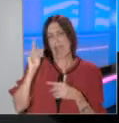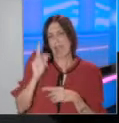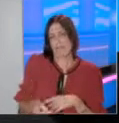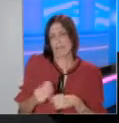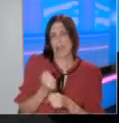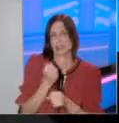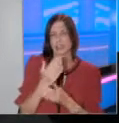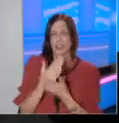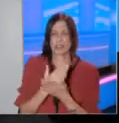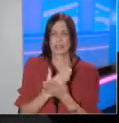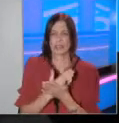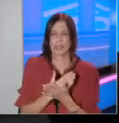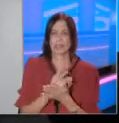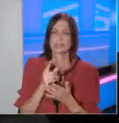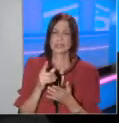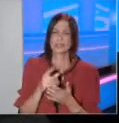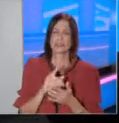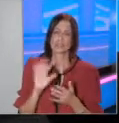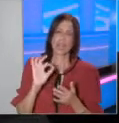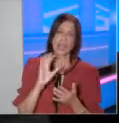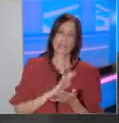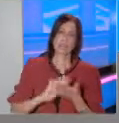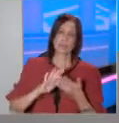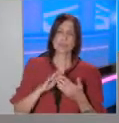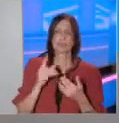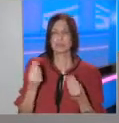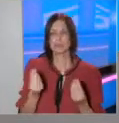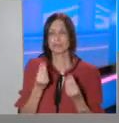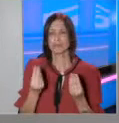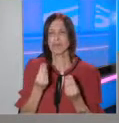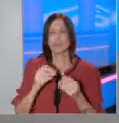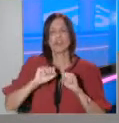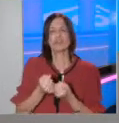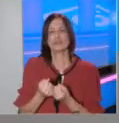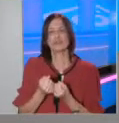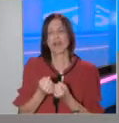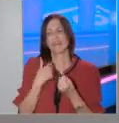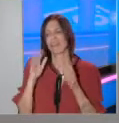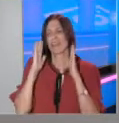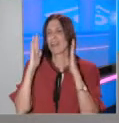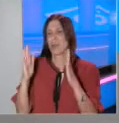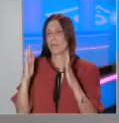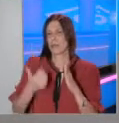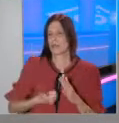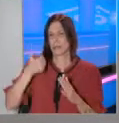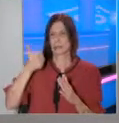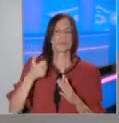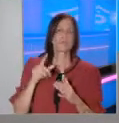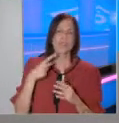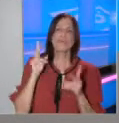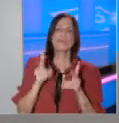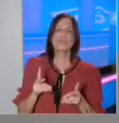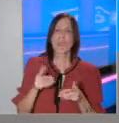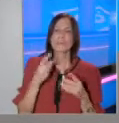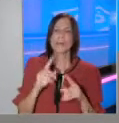לתקנות האלה. התקנות האלה הם לפשוטי העם. תקן אותי ואני טועה. משהו נשבר על הדרך, משהו נשבר. תקן אותי ואני טועה, מר זילברשלג. יכול להיות שפה